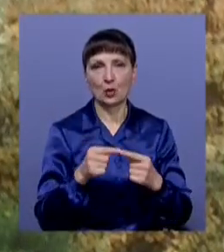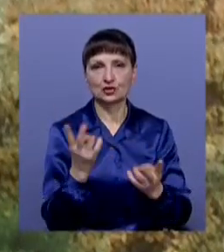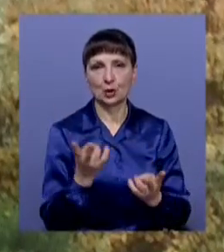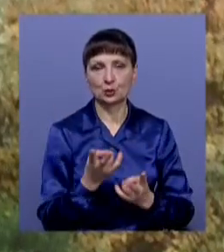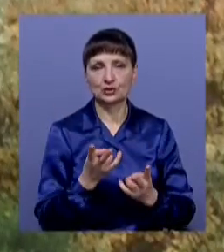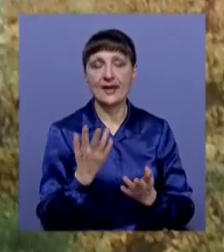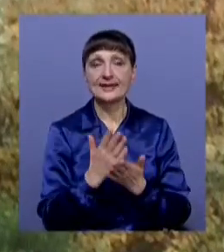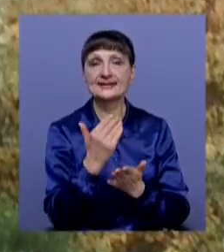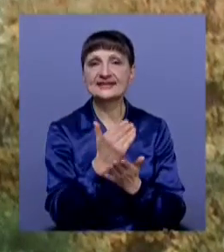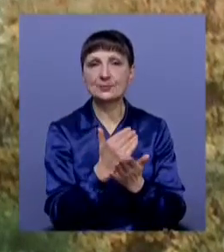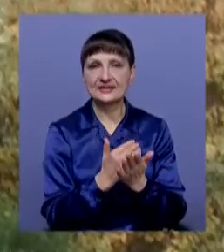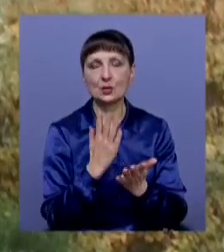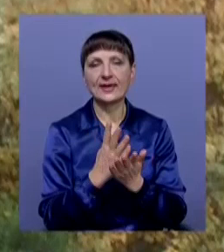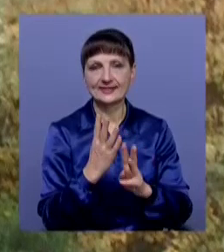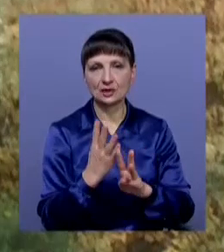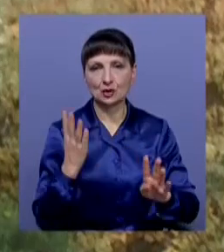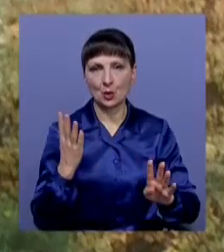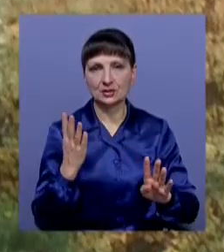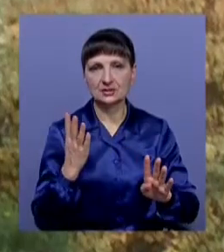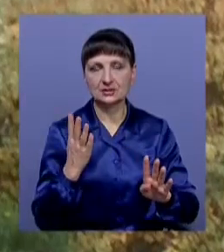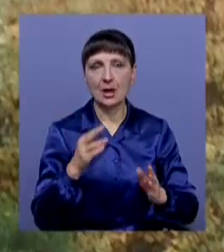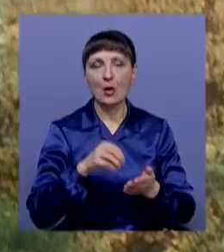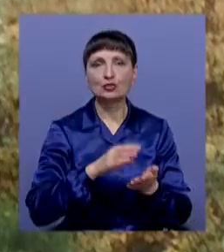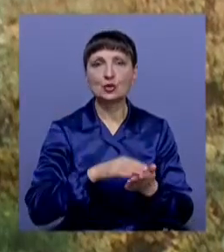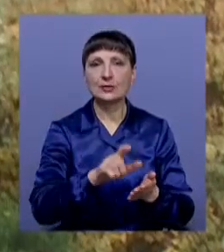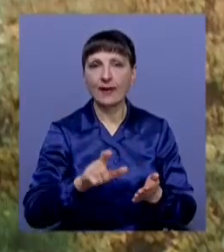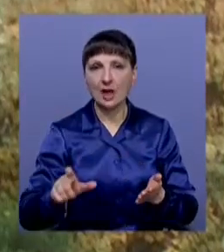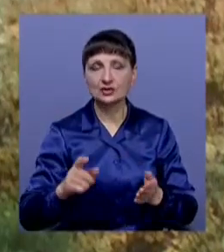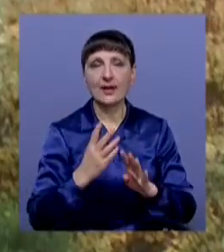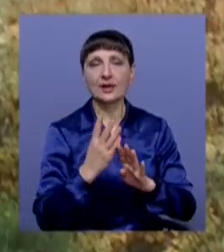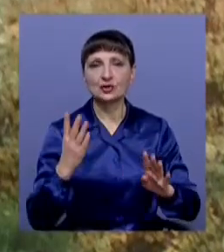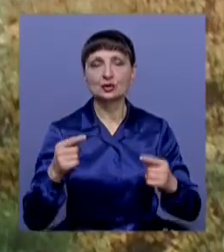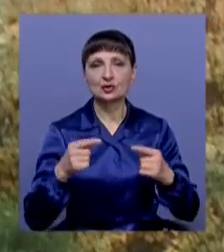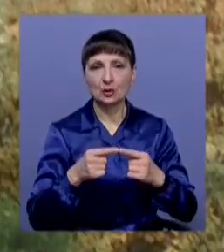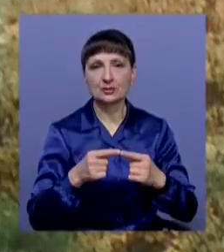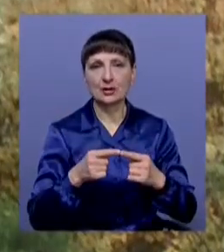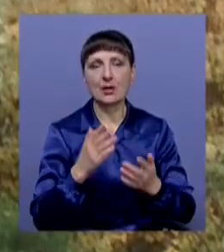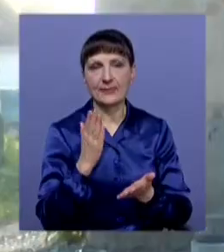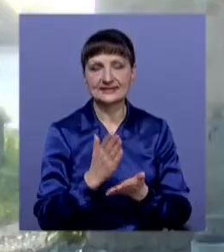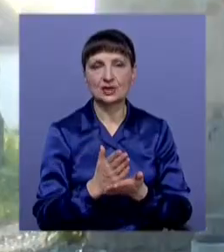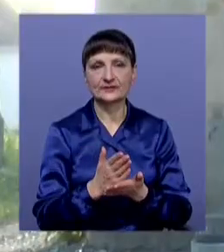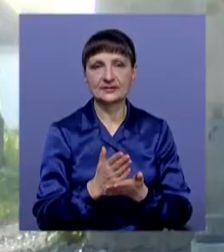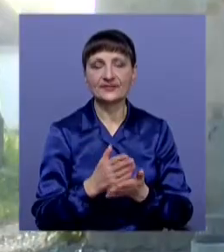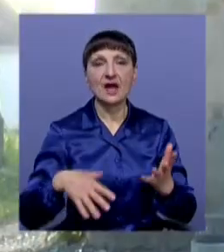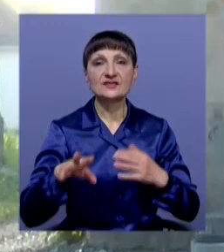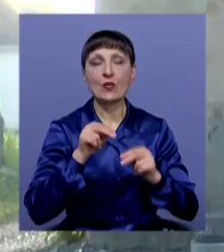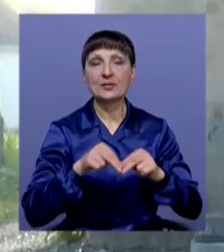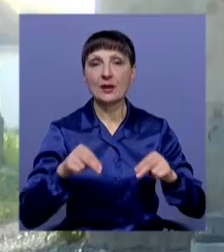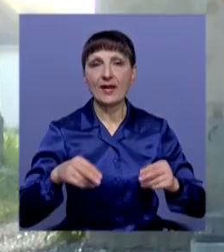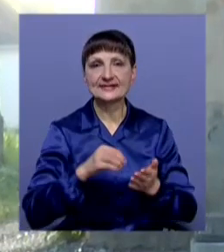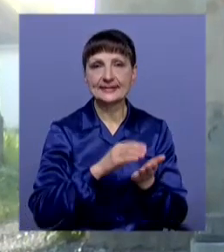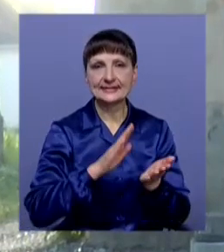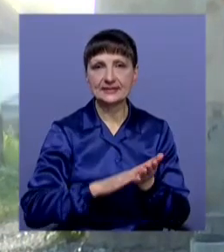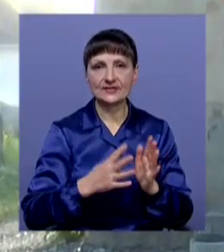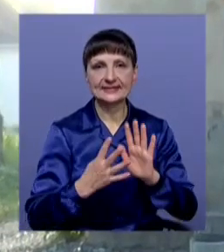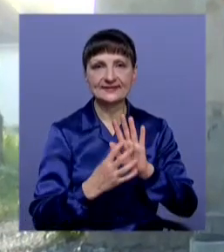очередность. Есть список, есть очередность, есть учет граждан. Поэтому очередность она четко прослеживается. Всего в Петропавловске